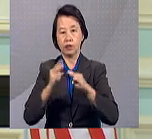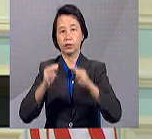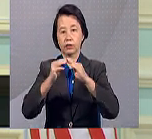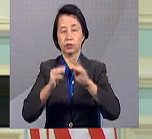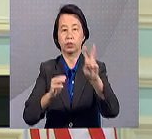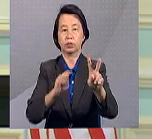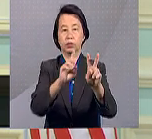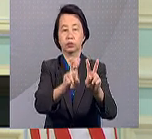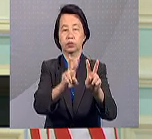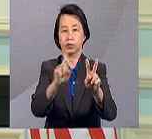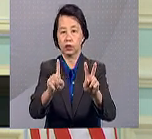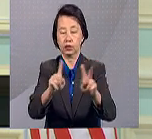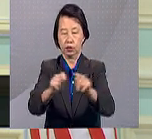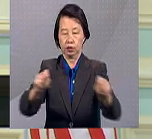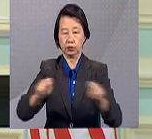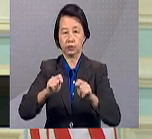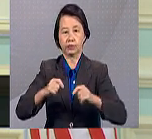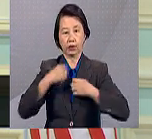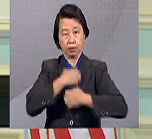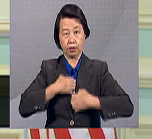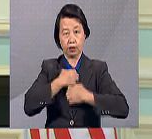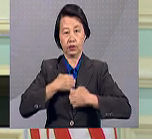2,821 tempat riadah dan